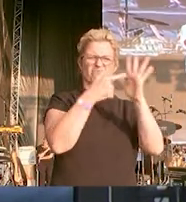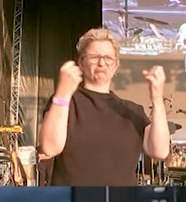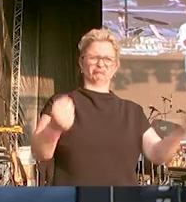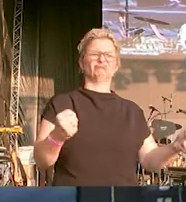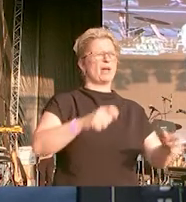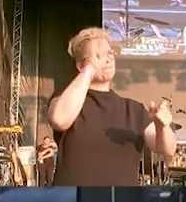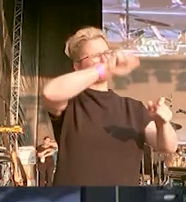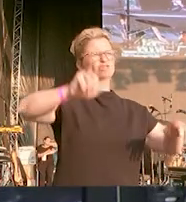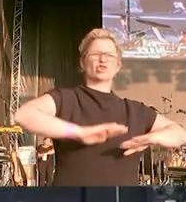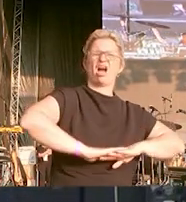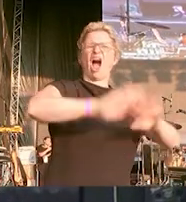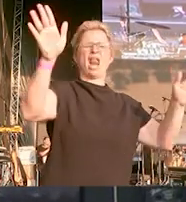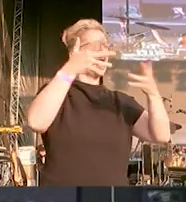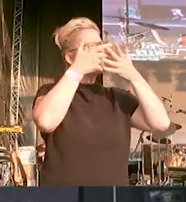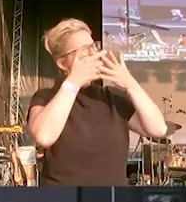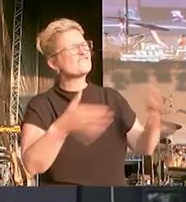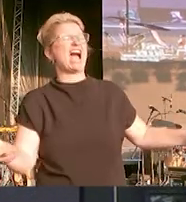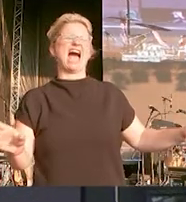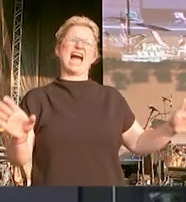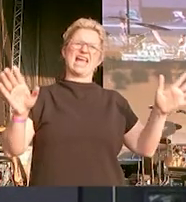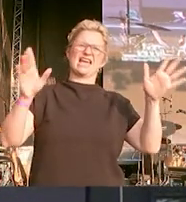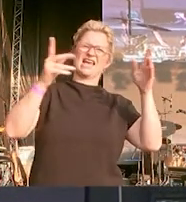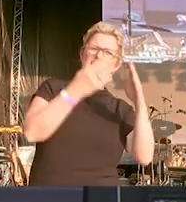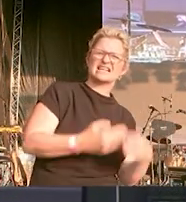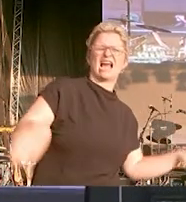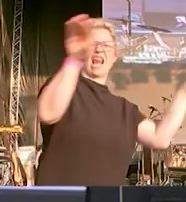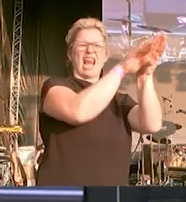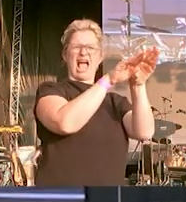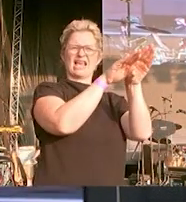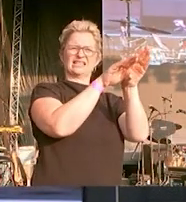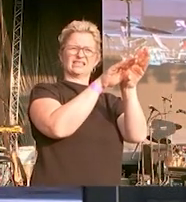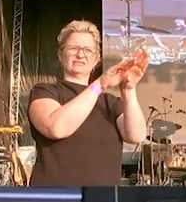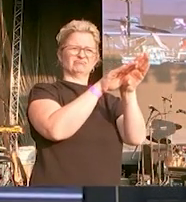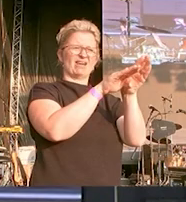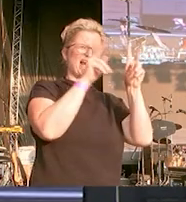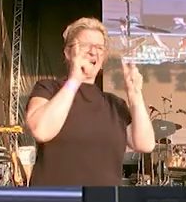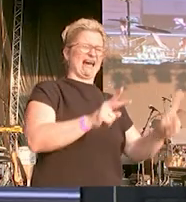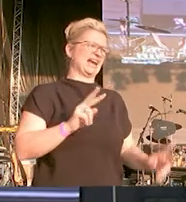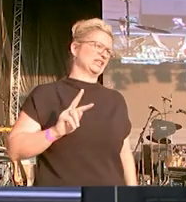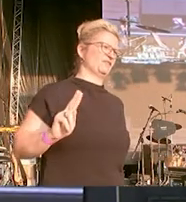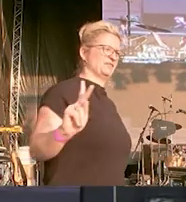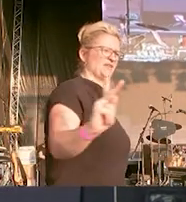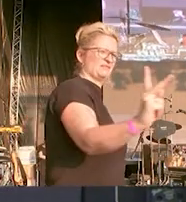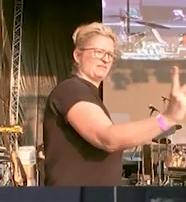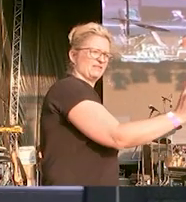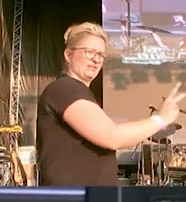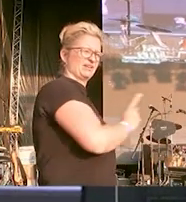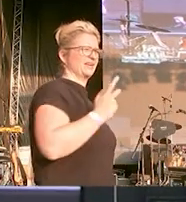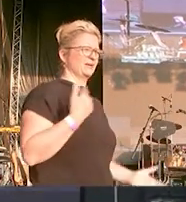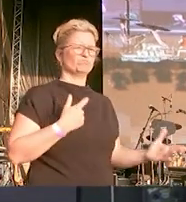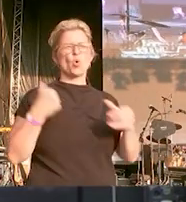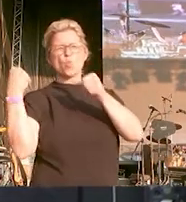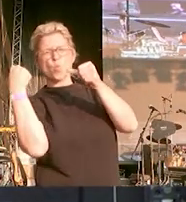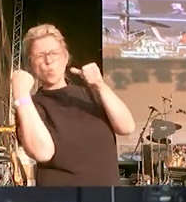Menschen sind frei und gleich an Würde und Rechten geboren. Und nach Unterdrückung und Hass